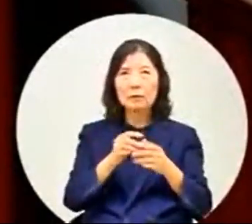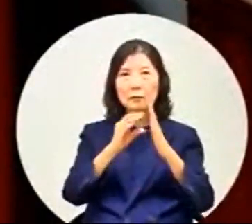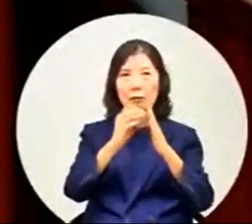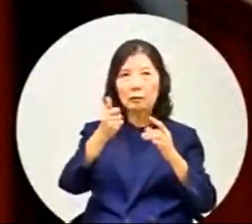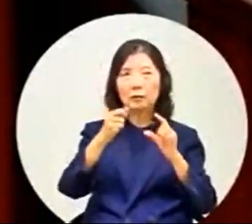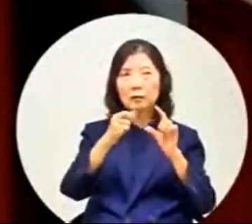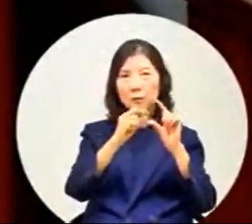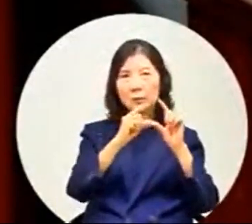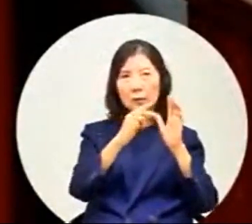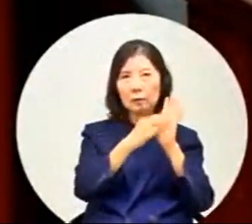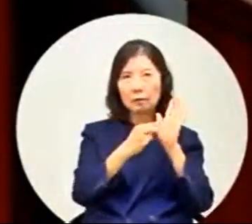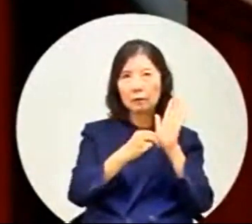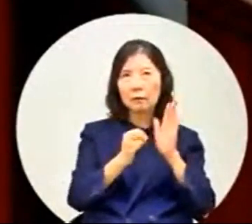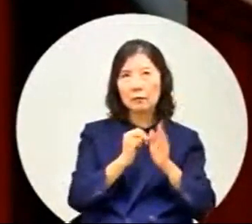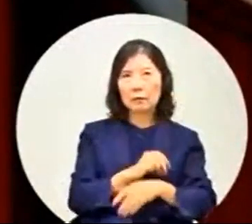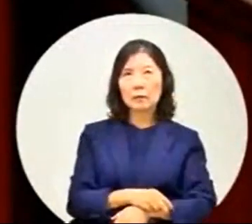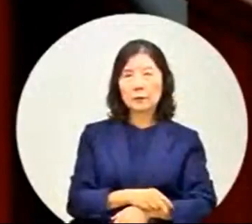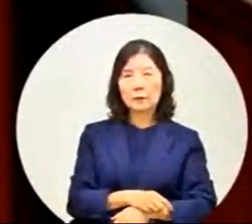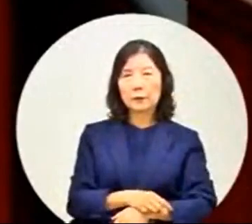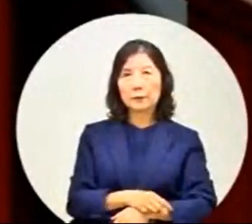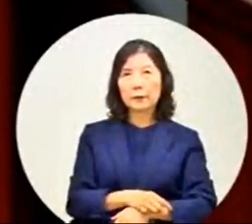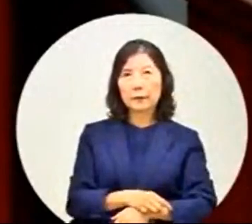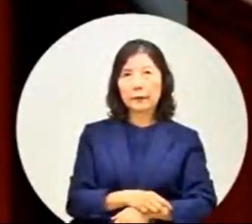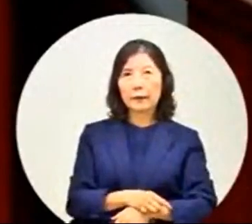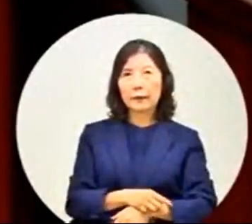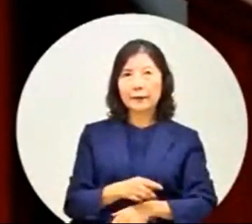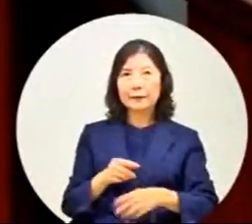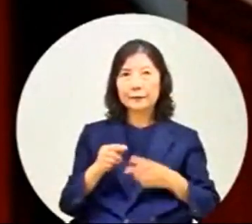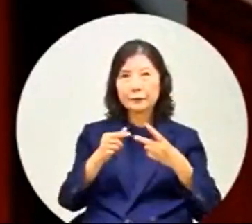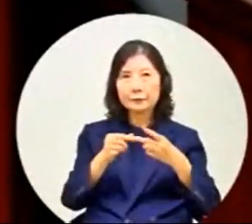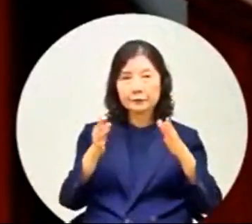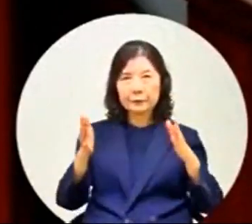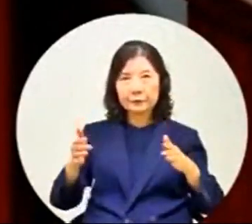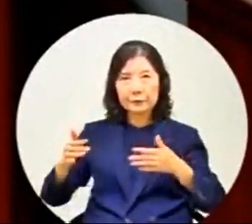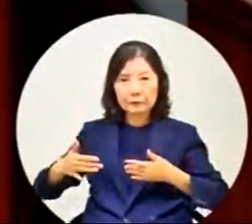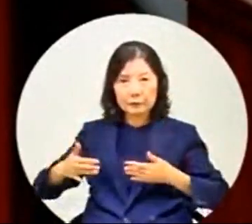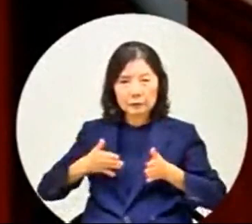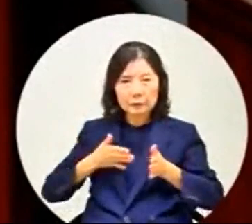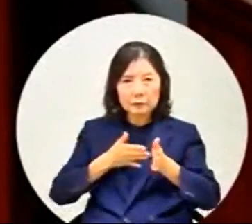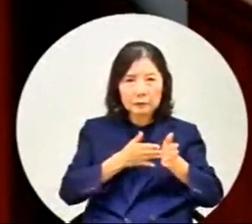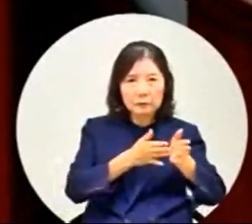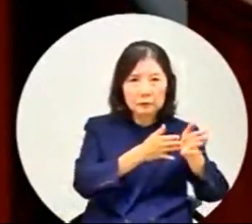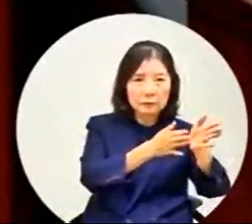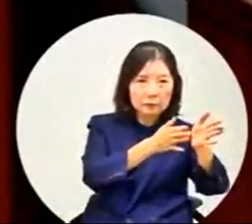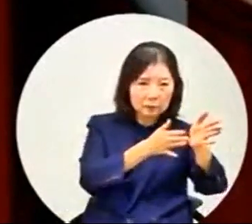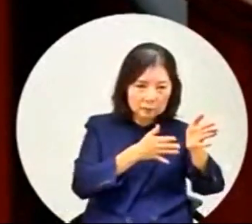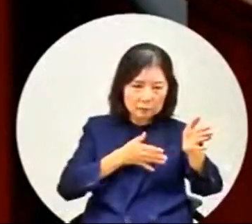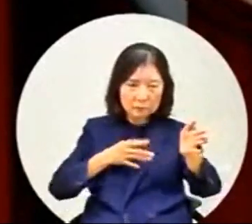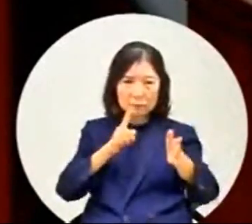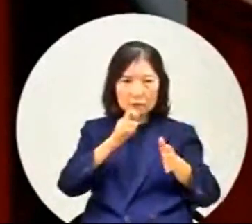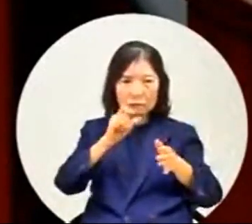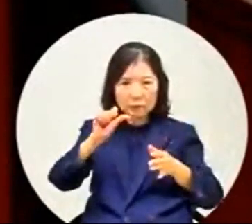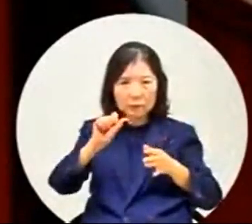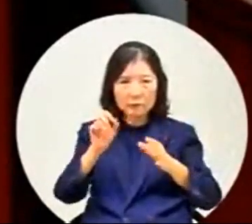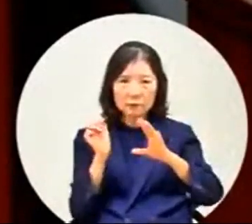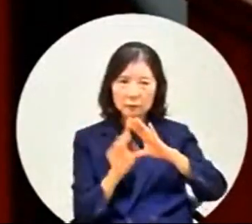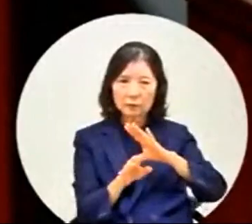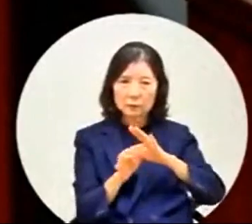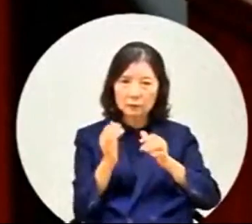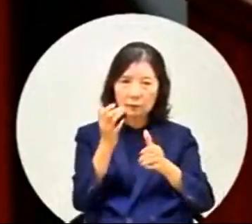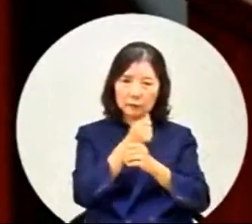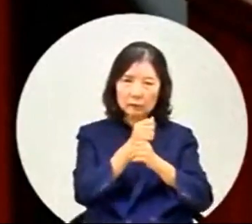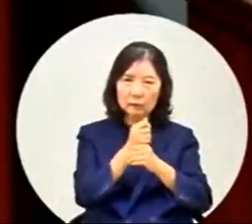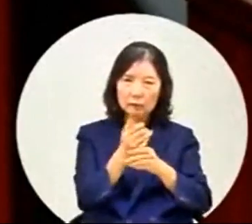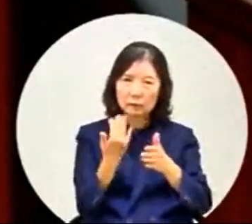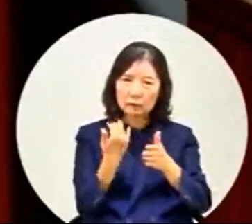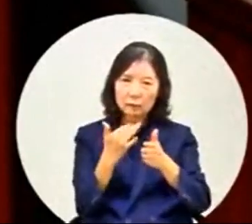哦。我们要问了，原本二阶轻轨的15列车厢费用没有纳进来总经费里